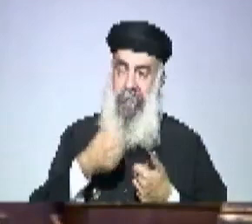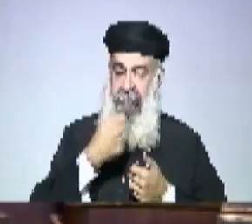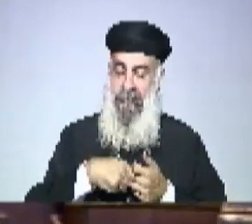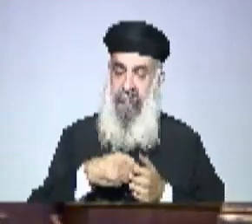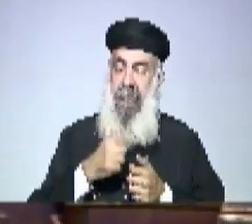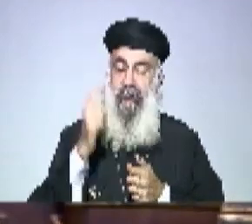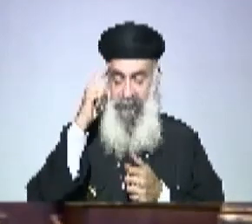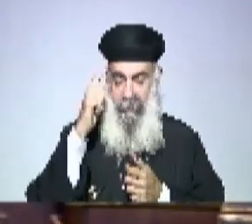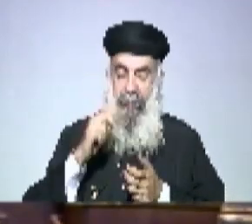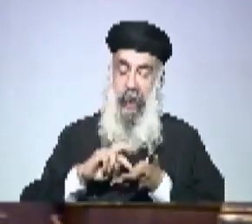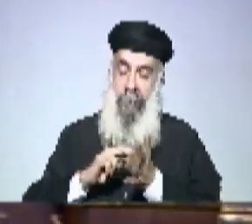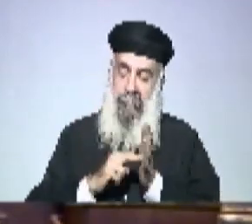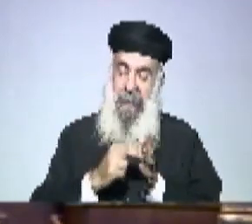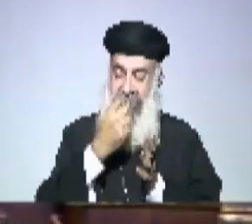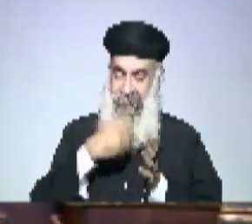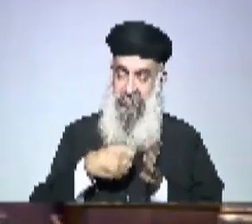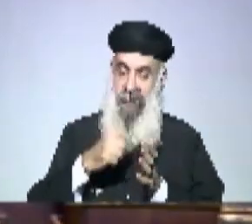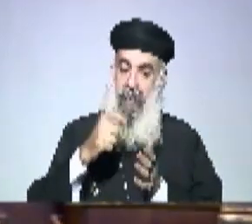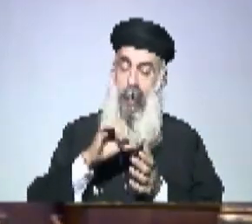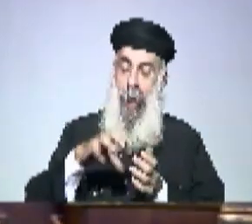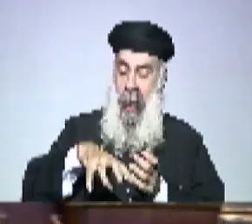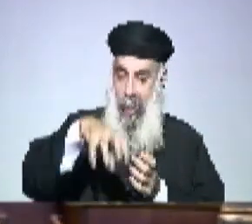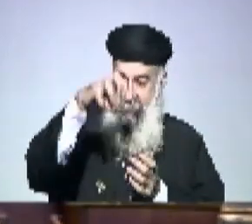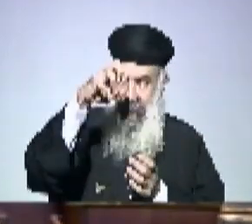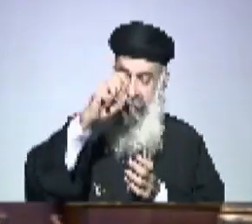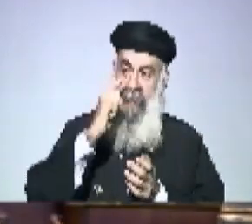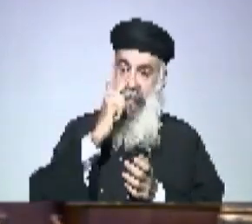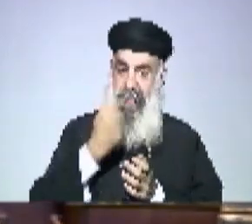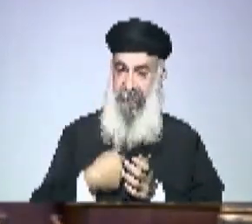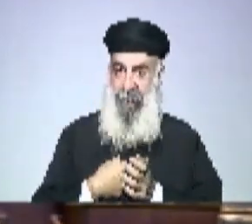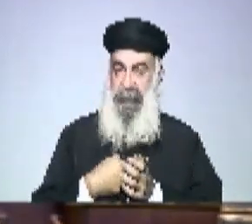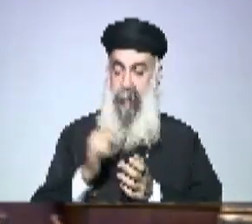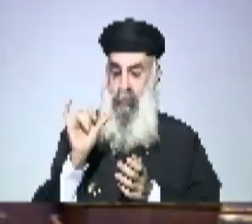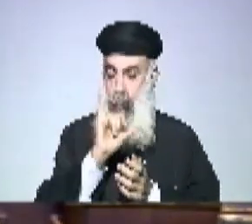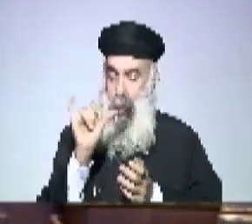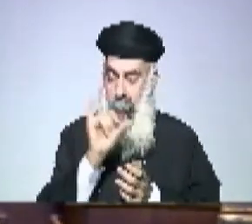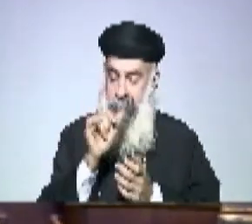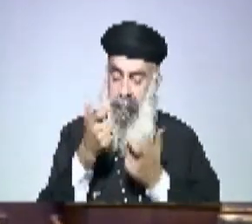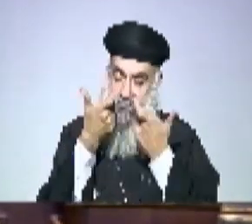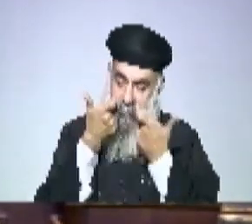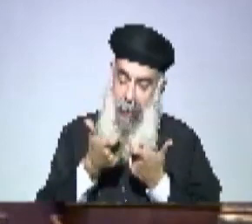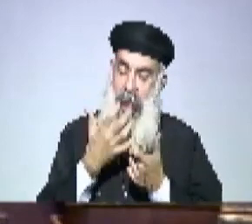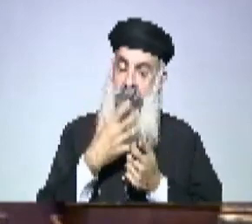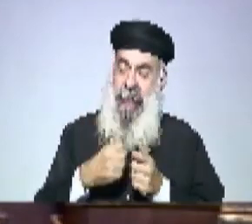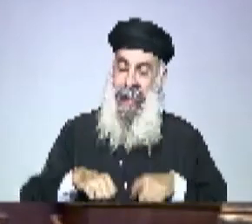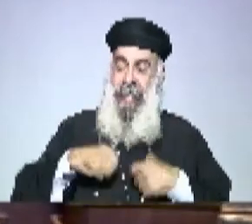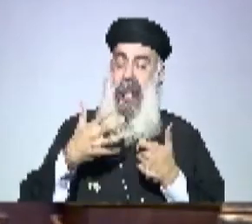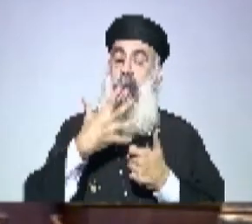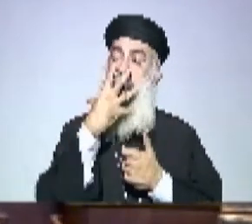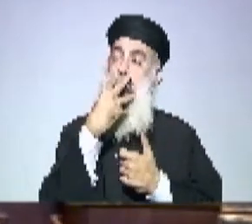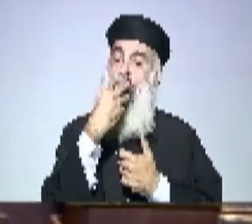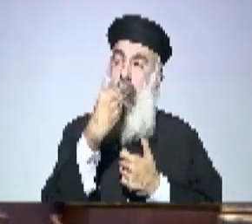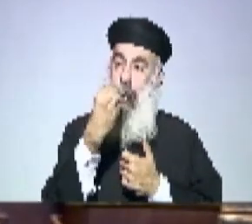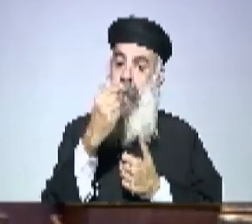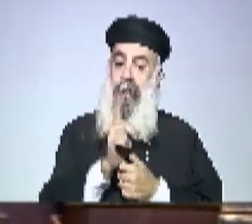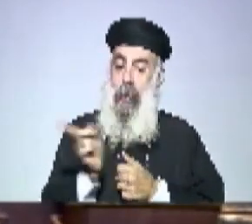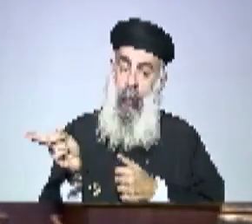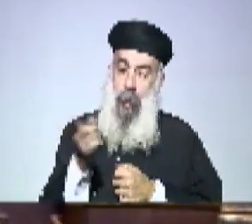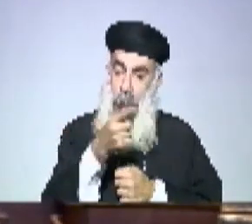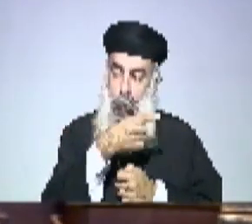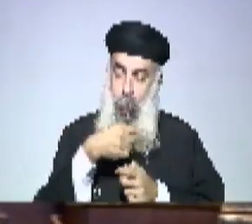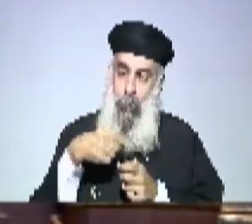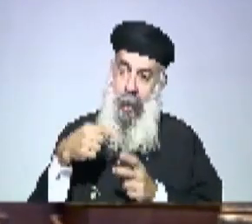الاساسي للكنيسه هو خلاص النفس والاهتمام بالحياه الروحيه للناس